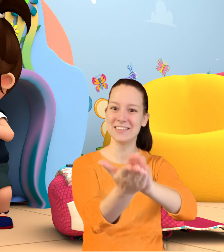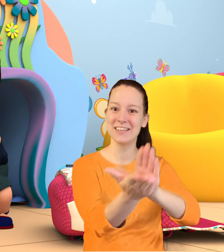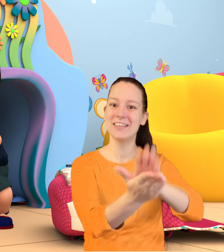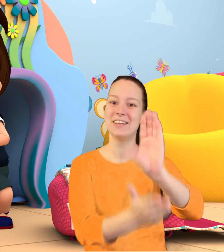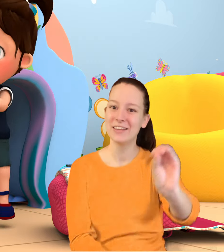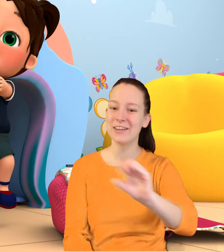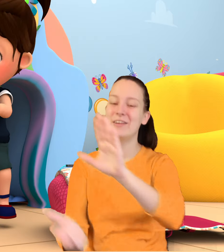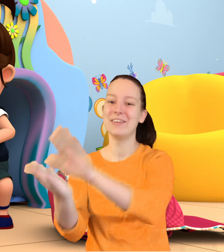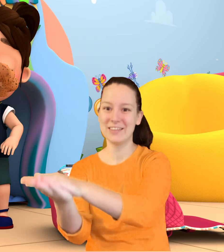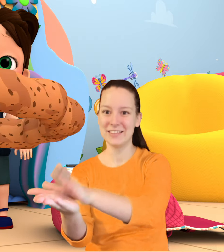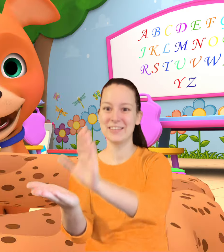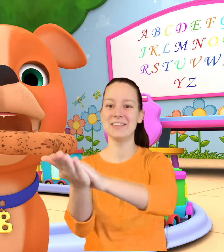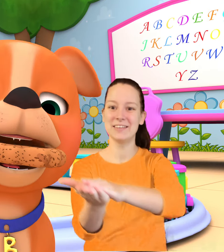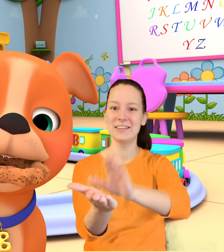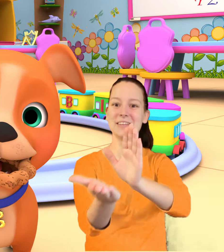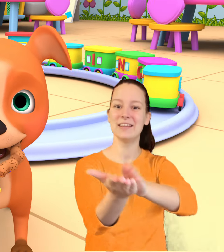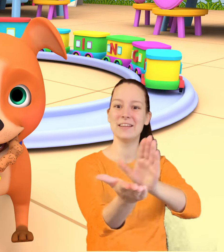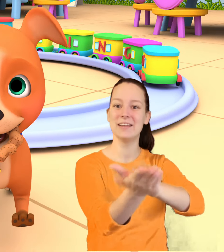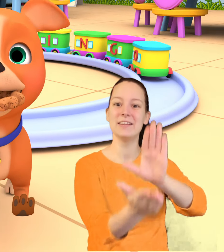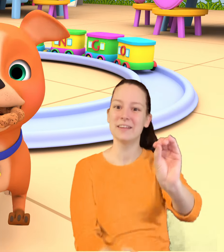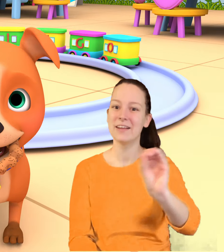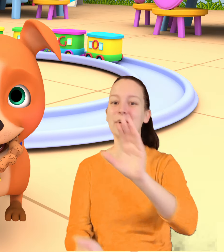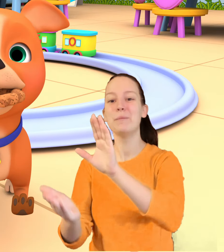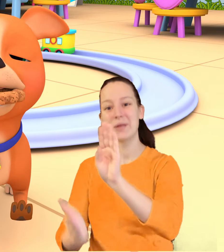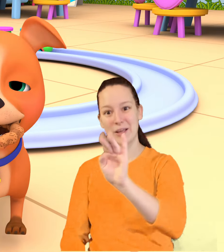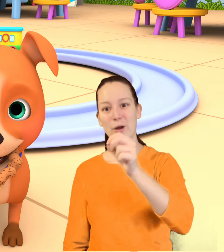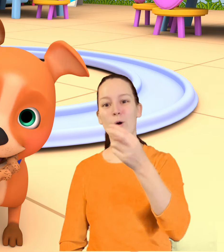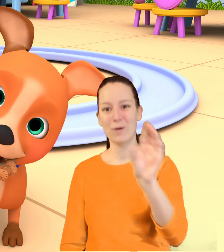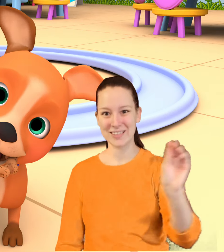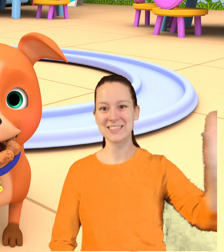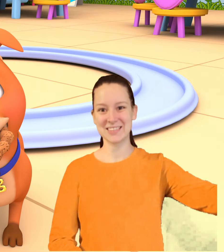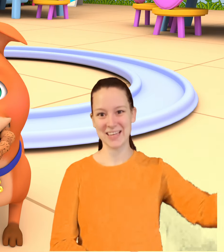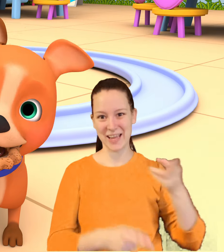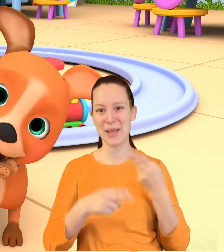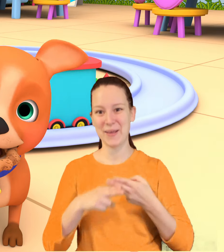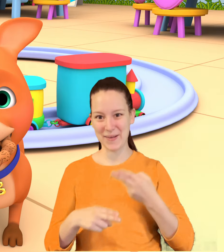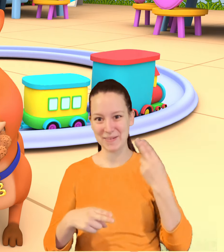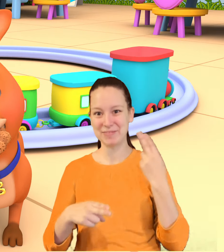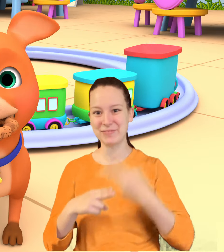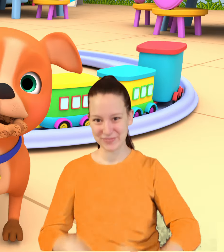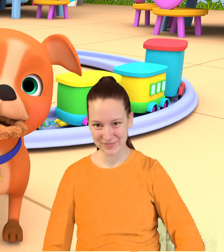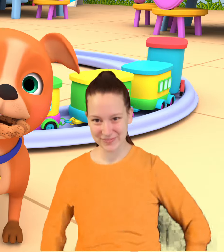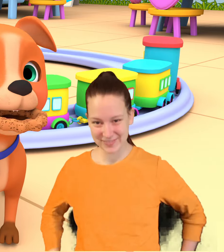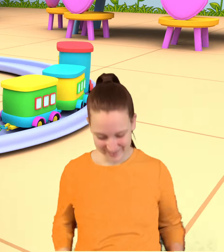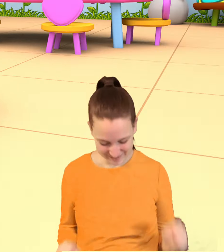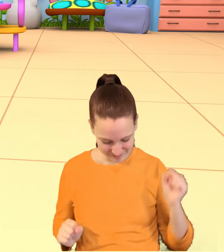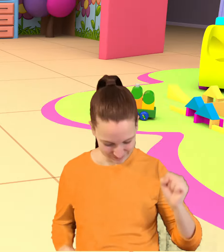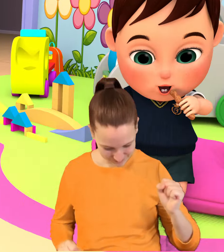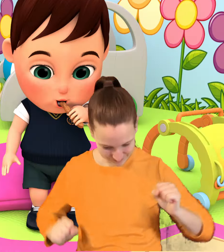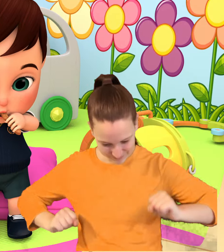おおお名前はビンゴ